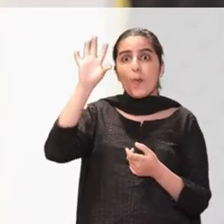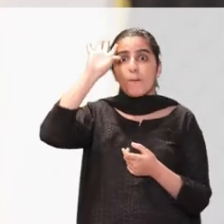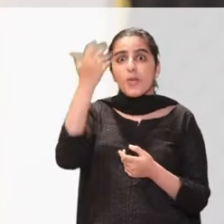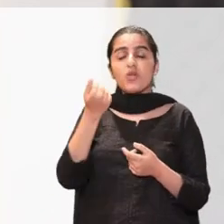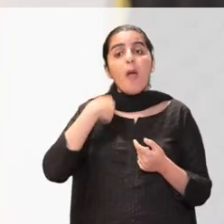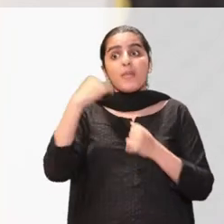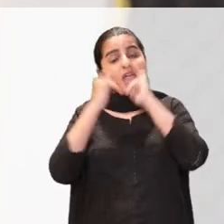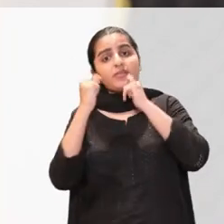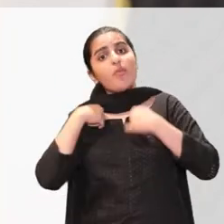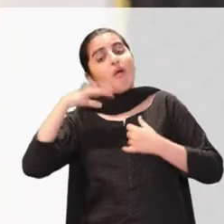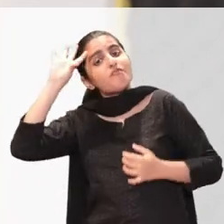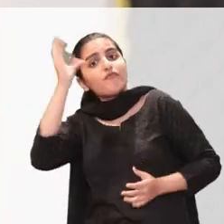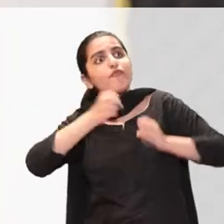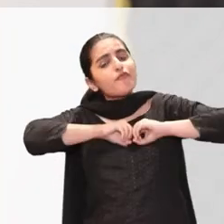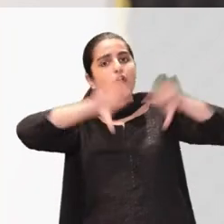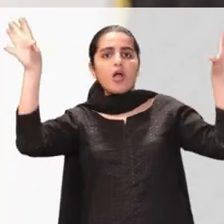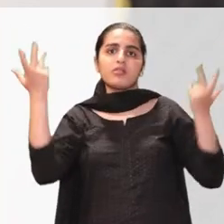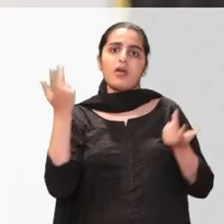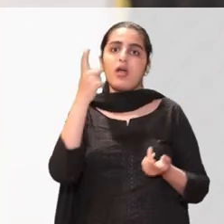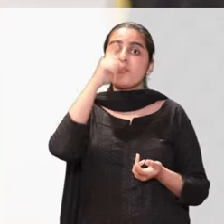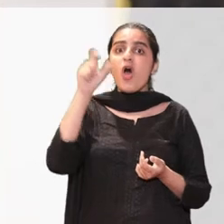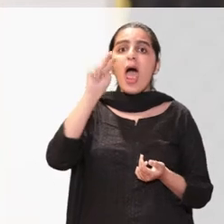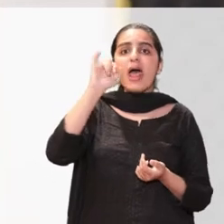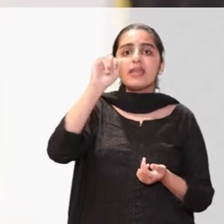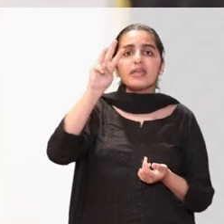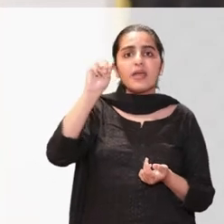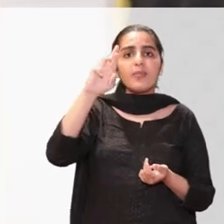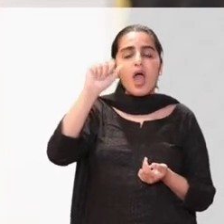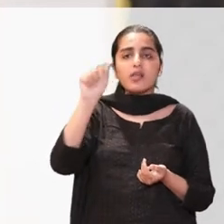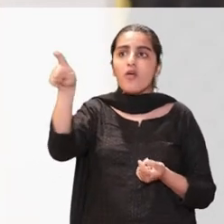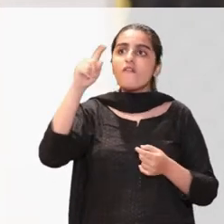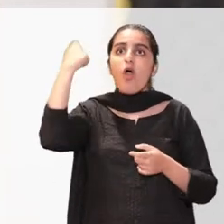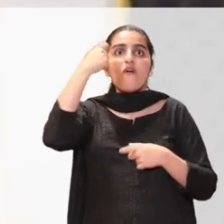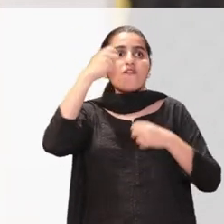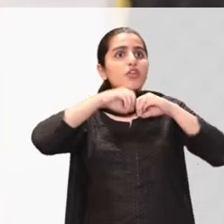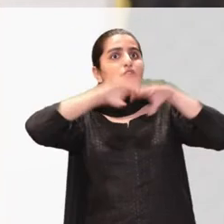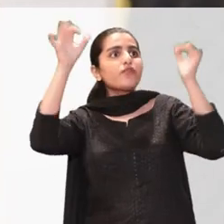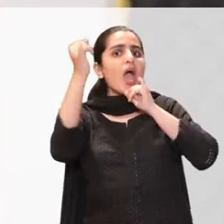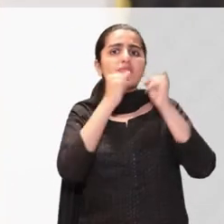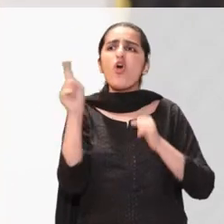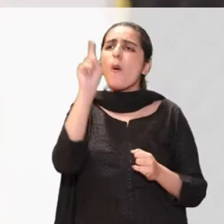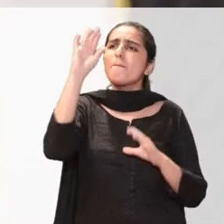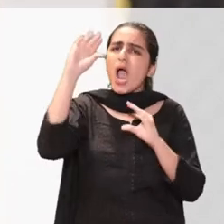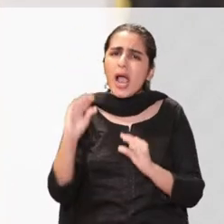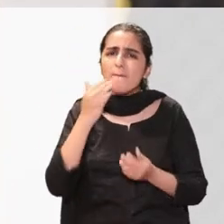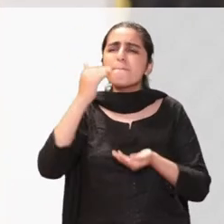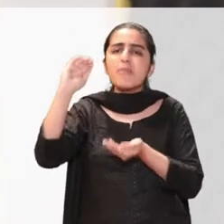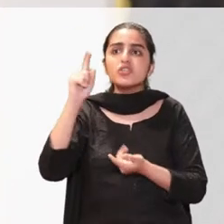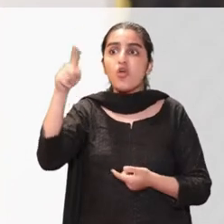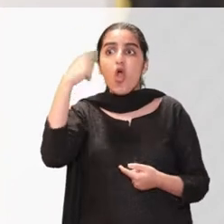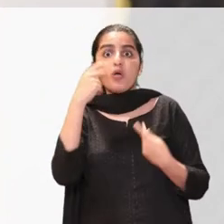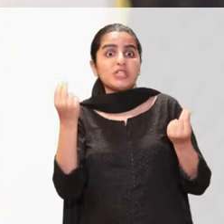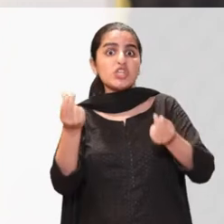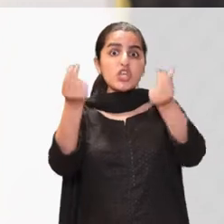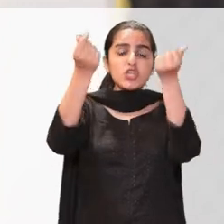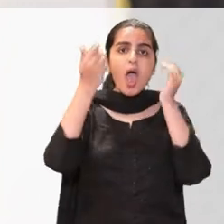फ्रेम होने के लिए YouTube आ गया एवरीबॉडी यूट्यूब पर अब हम यह भूल गए कॉन्टेंट क्या है हम कोई भी नेगेटिव चीज पिला